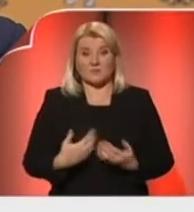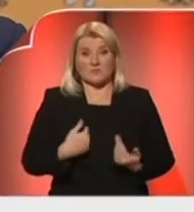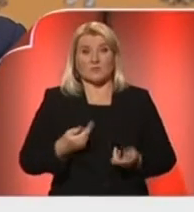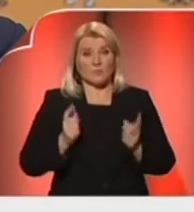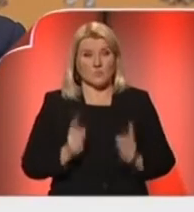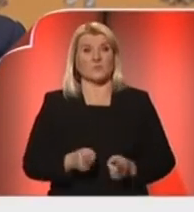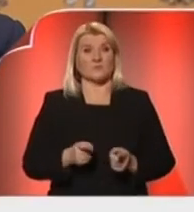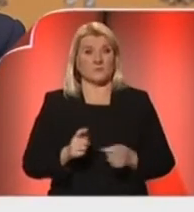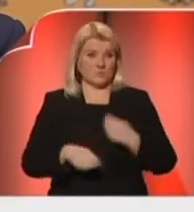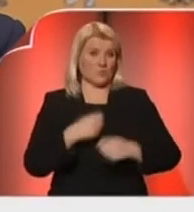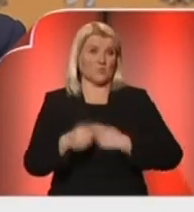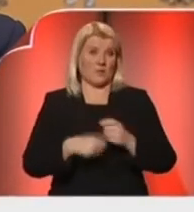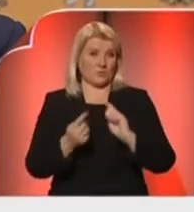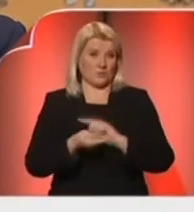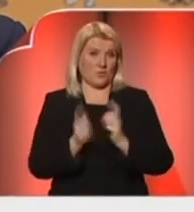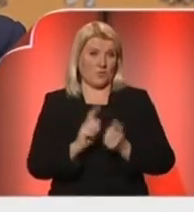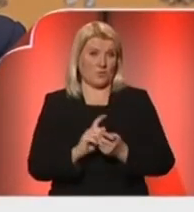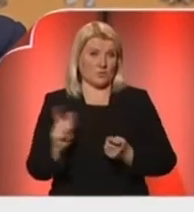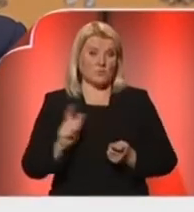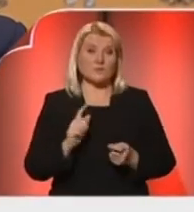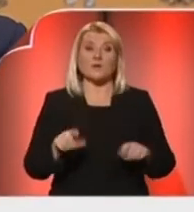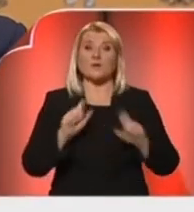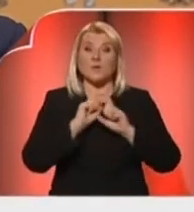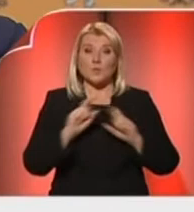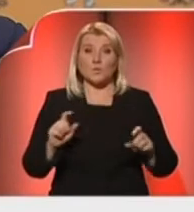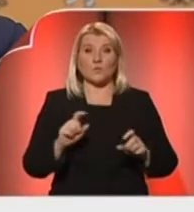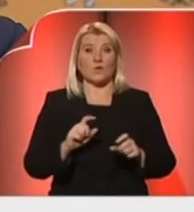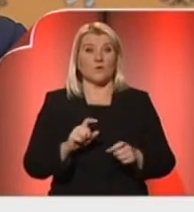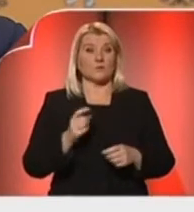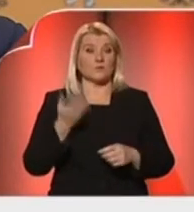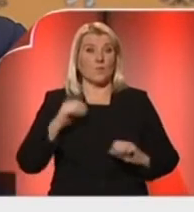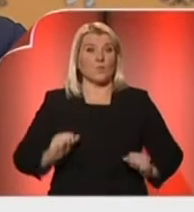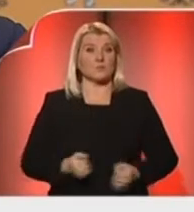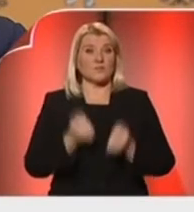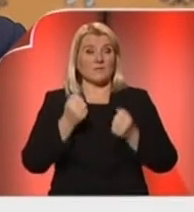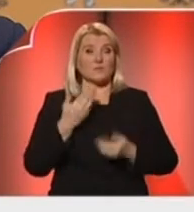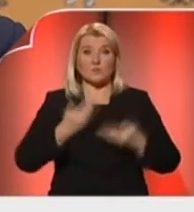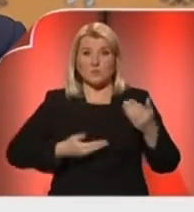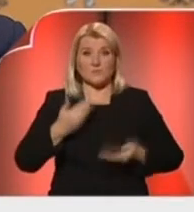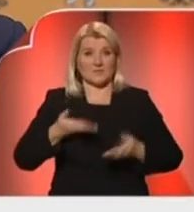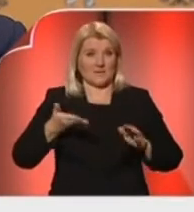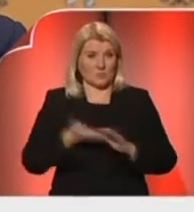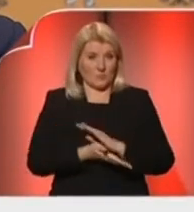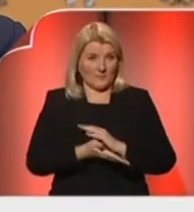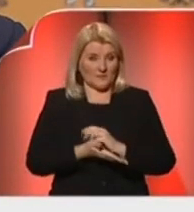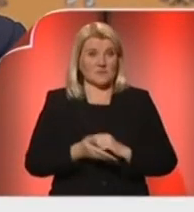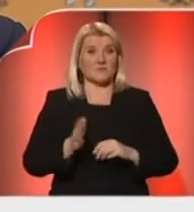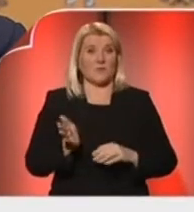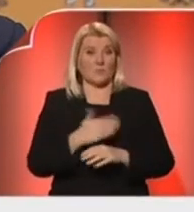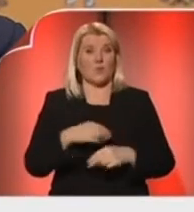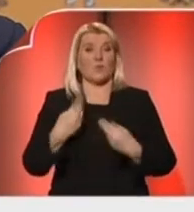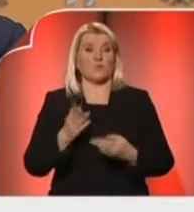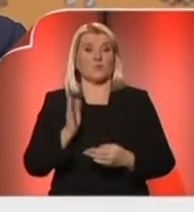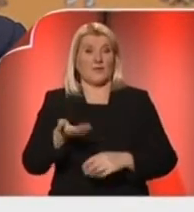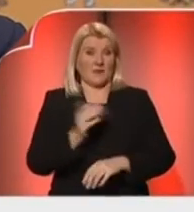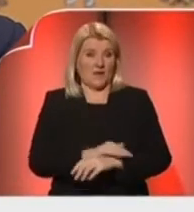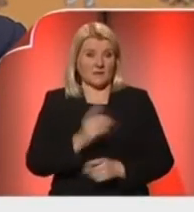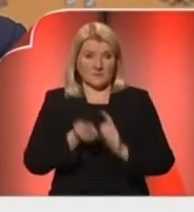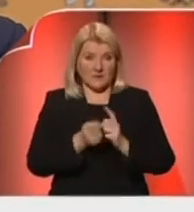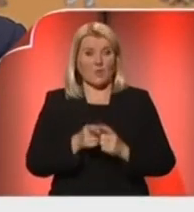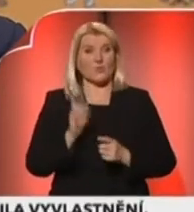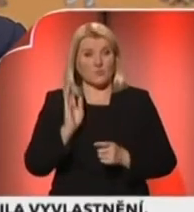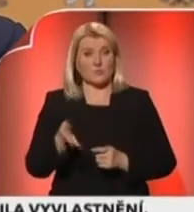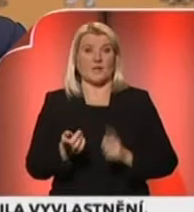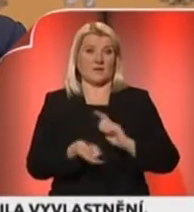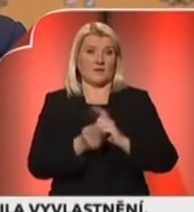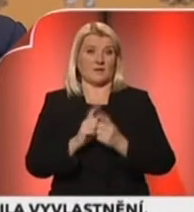než se dohodnout, protože přímo po ustavující schůzi zastupitelstva bude rada a rada bude projednávat